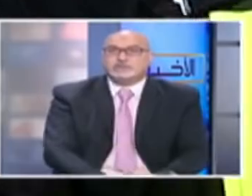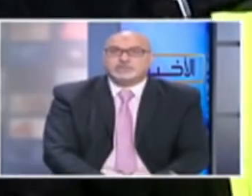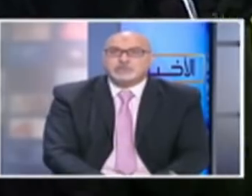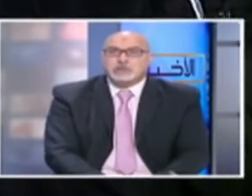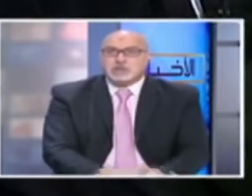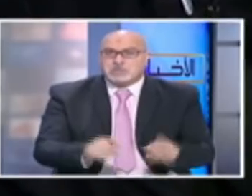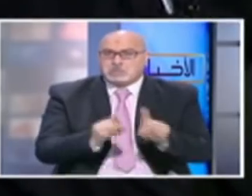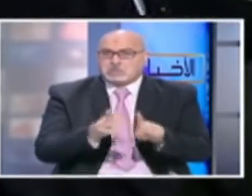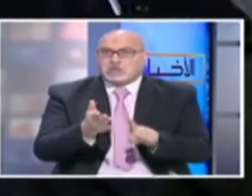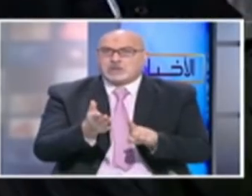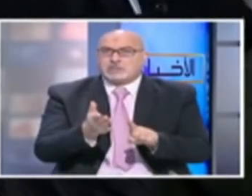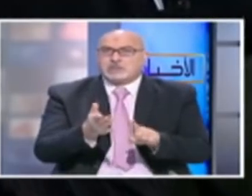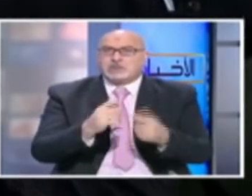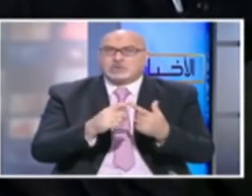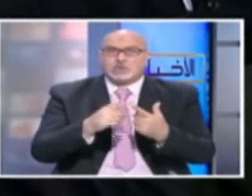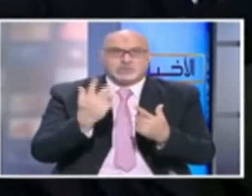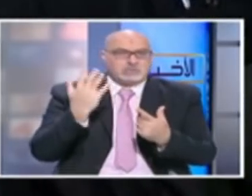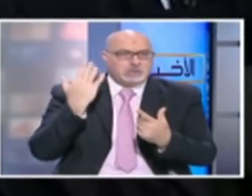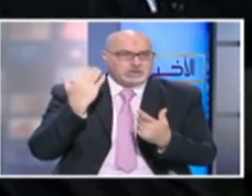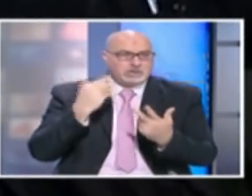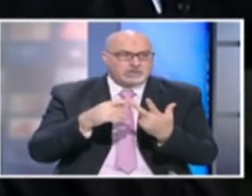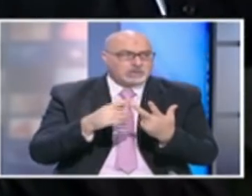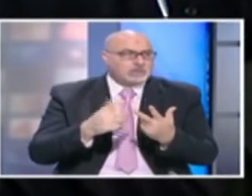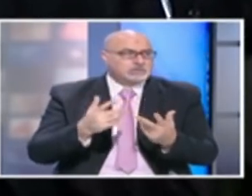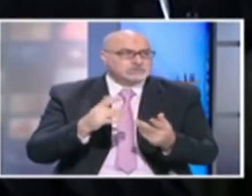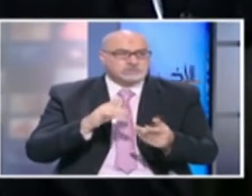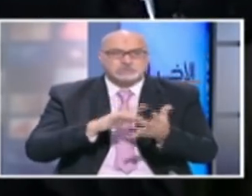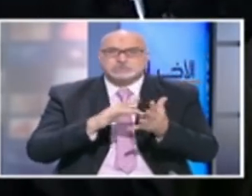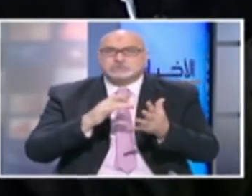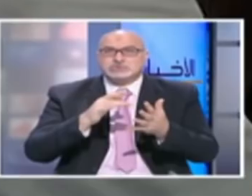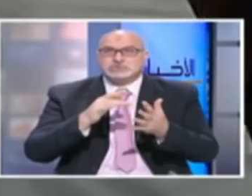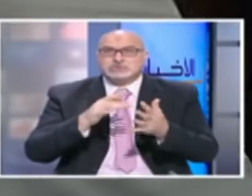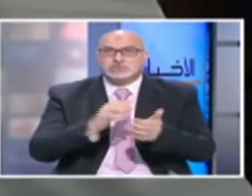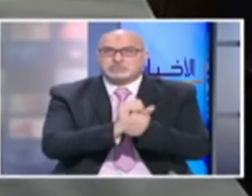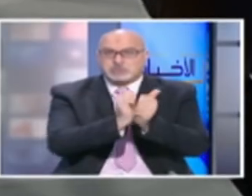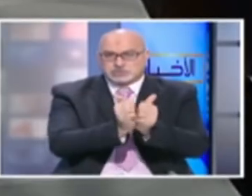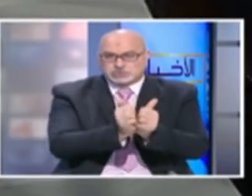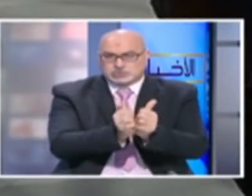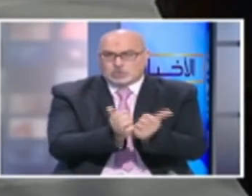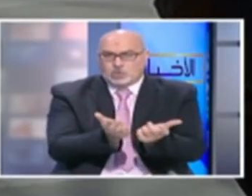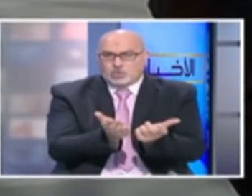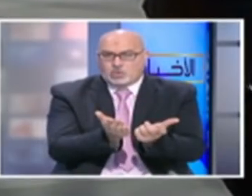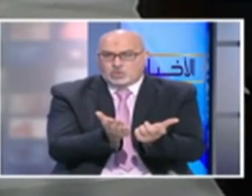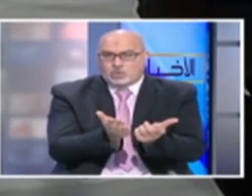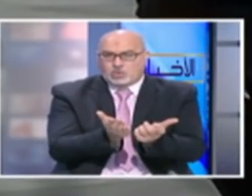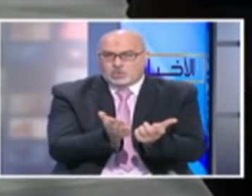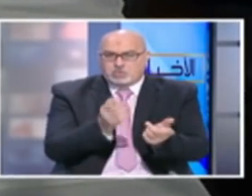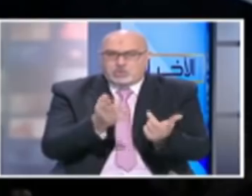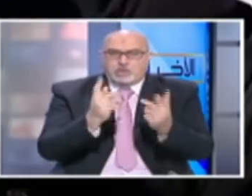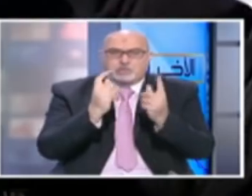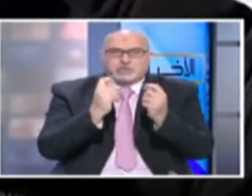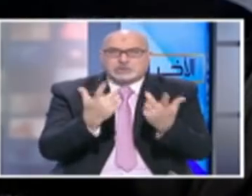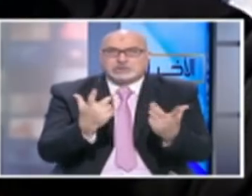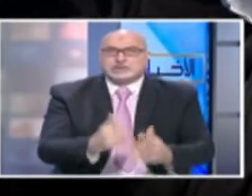اختطف المغرب مؤخرا، وهو الآن في حالة اعتقال بسبب قناعاته السياسية.